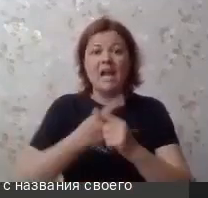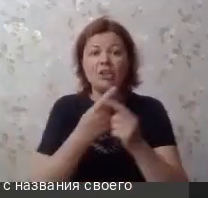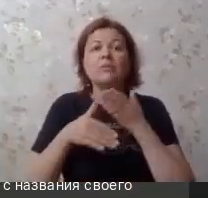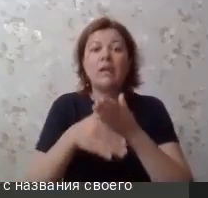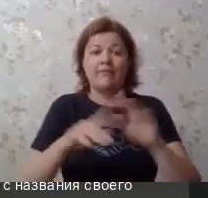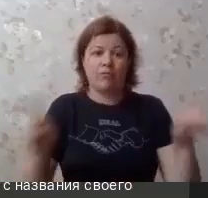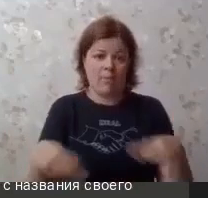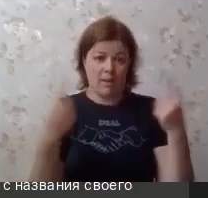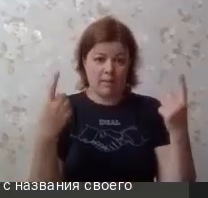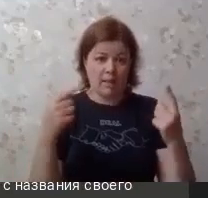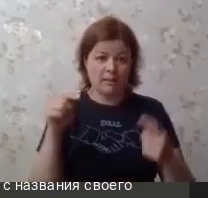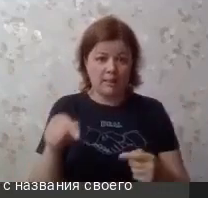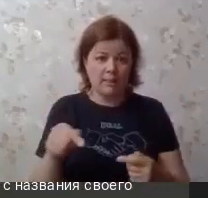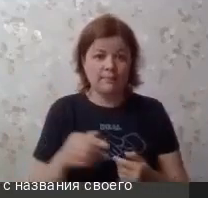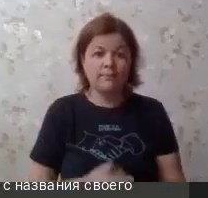То есть